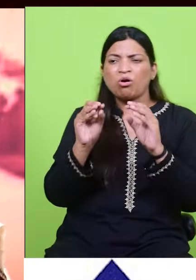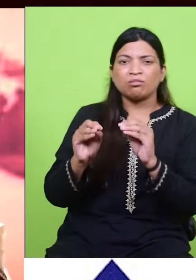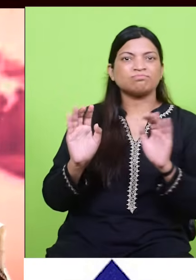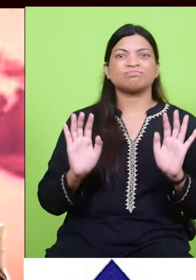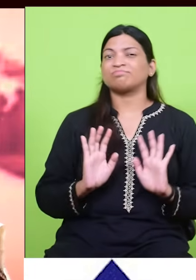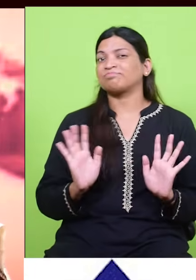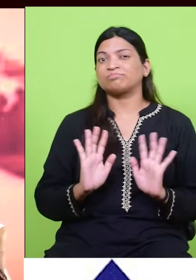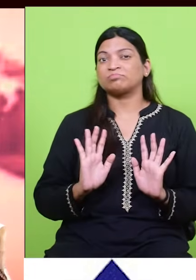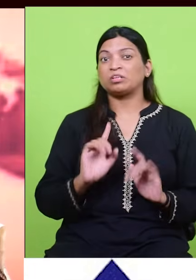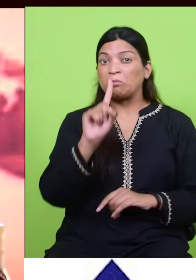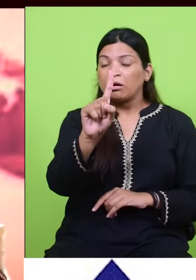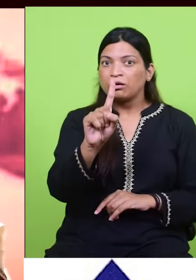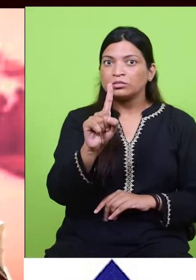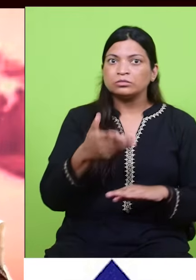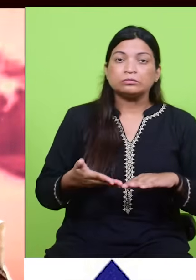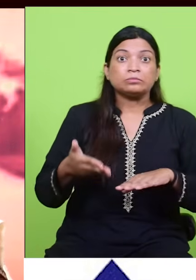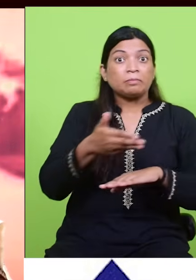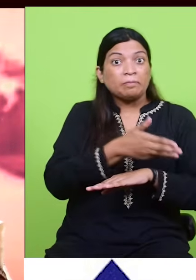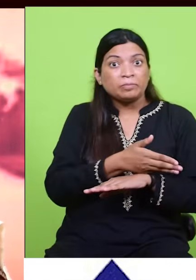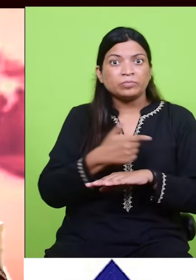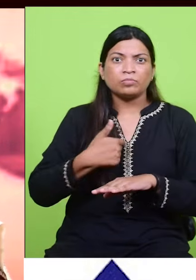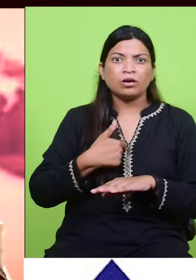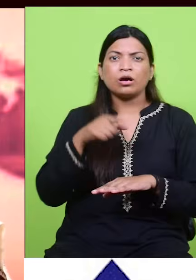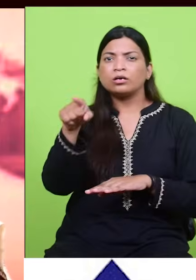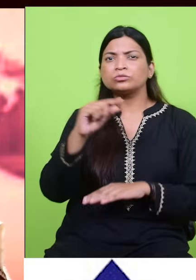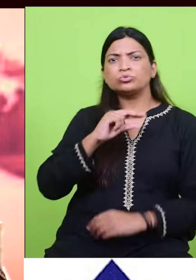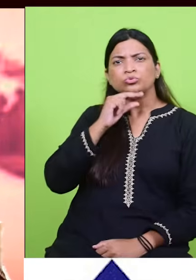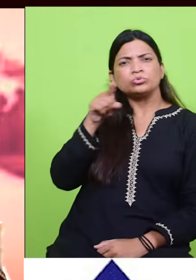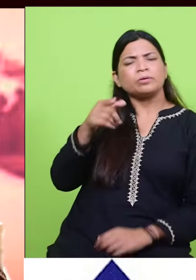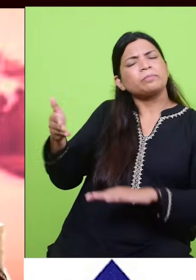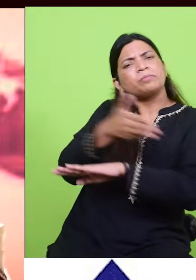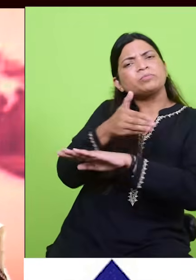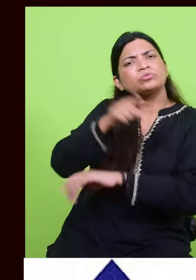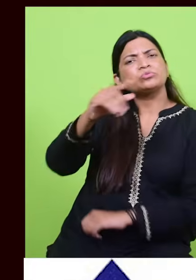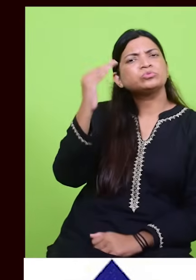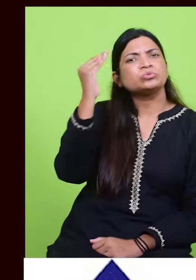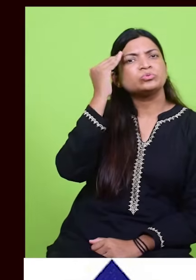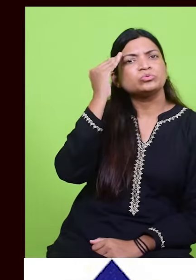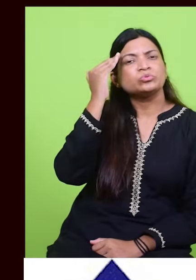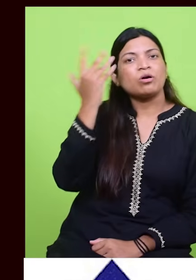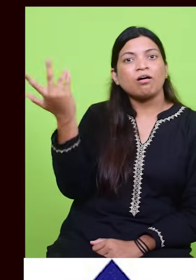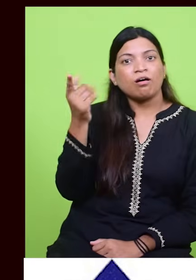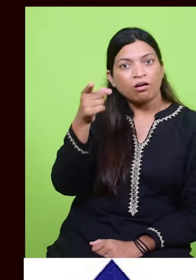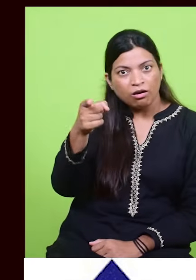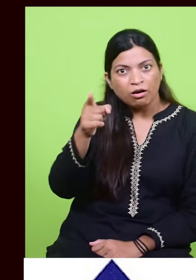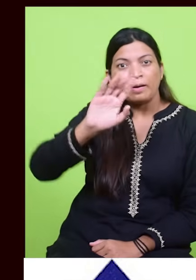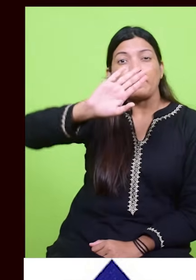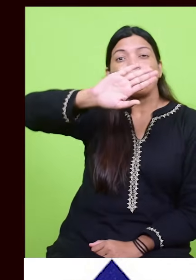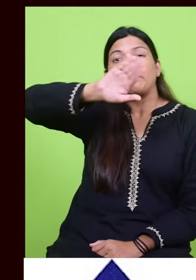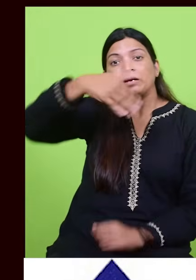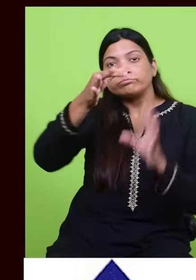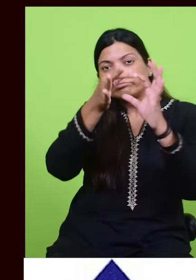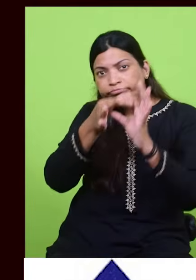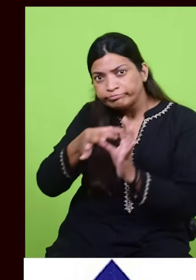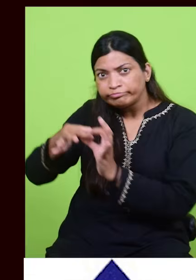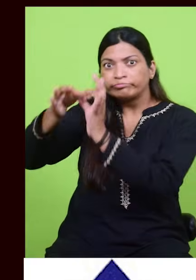पास या एक शॉर्टकट वाला सिस्टम नहीं था। तो पहले तो हमको गुरदीप को प्रीवियस जो नॉलेज था उसको एक लेवल पे लाना था,